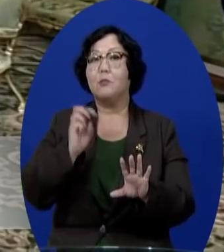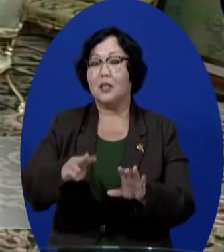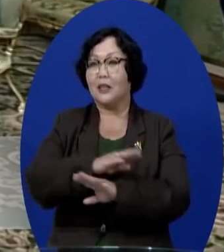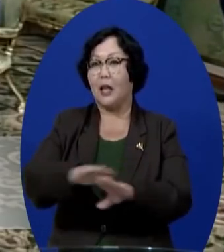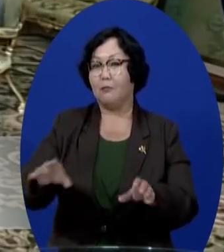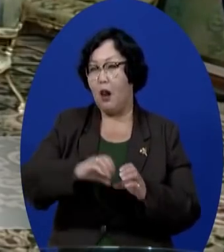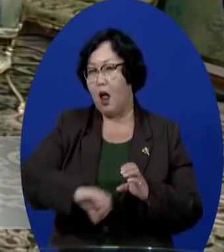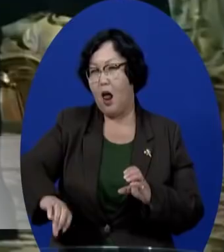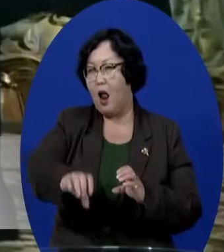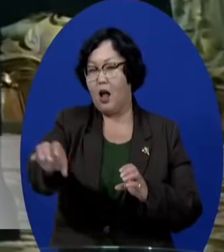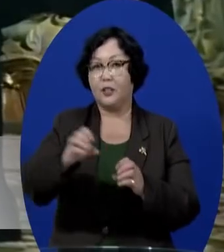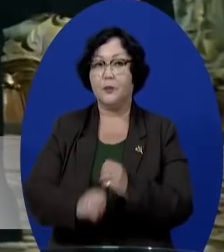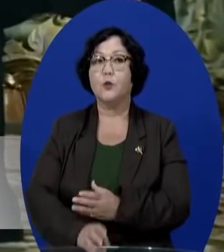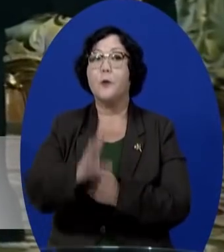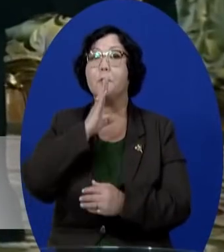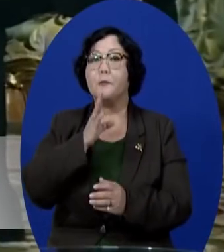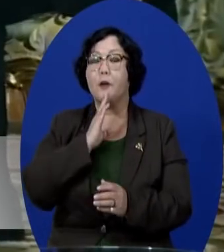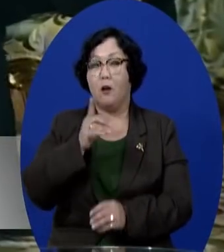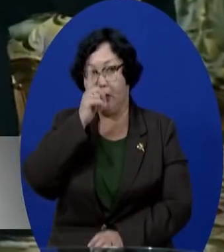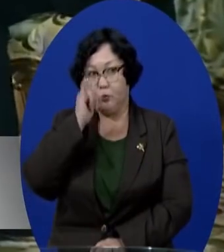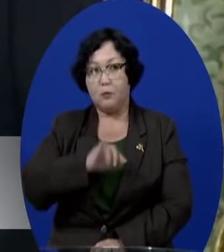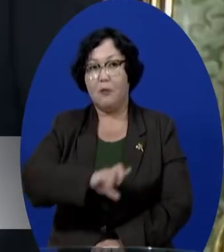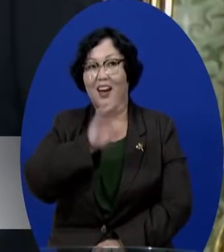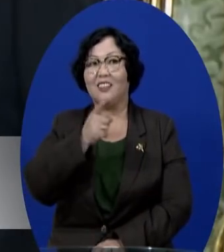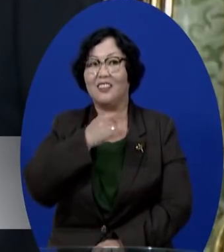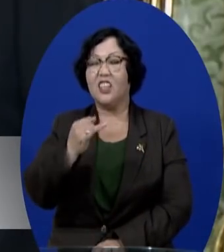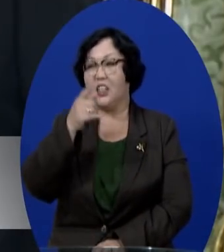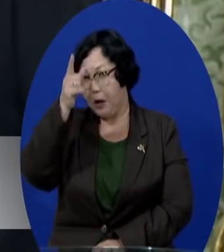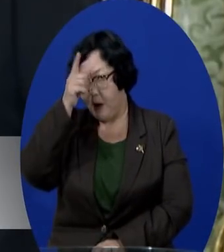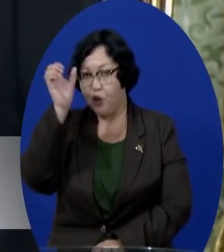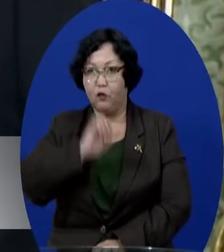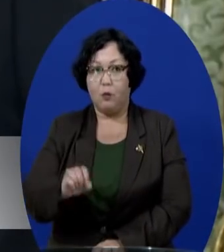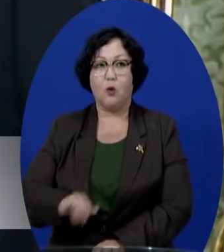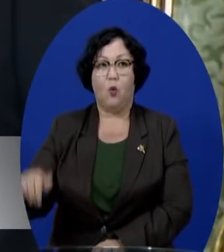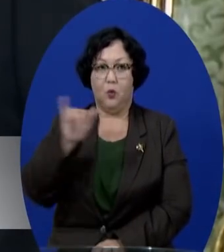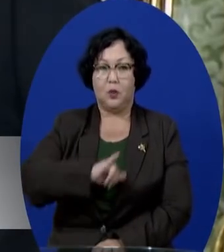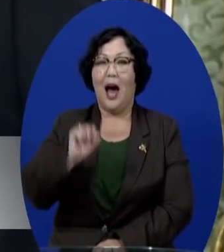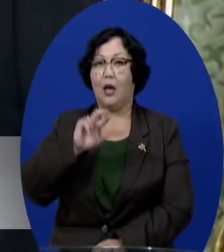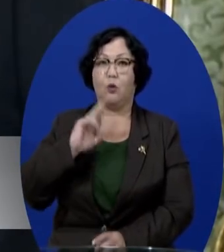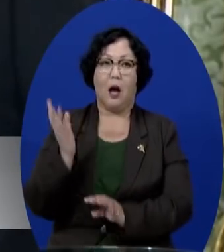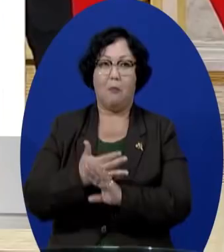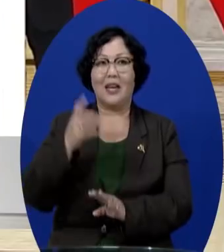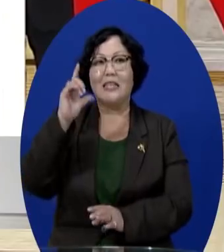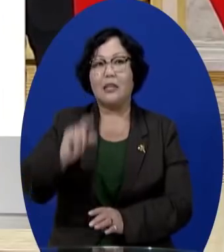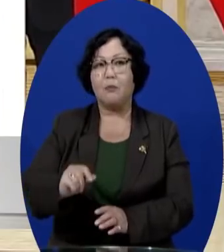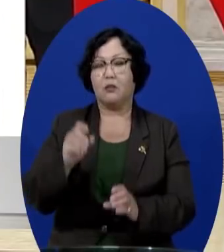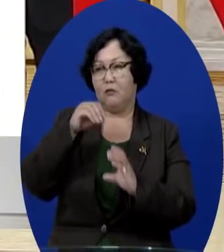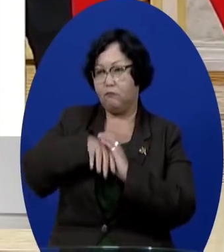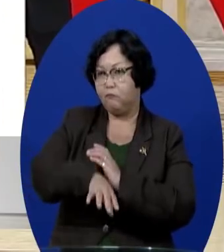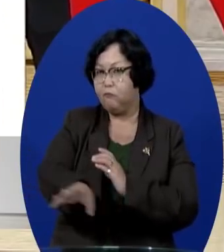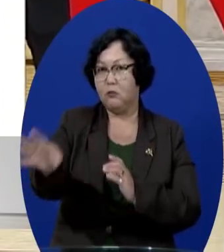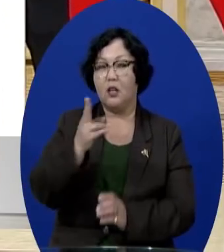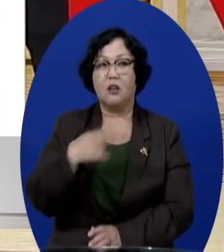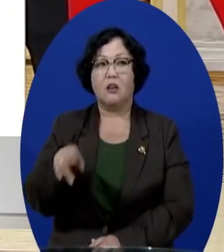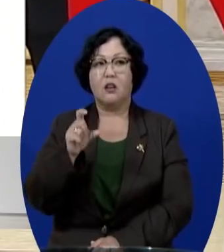тавиад дуусгах юм байна. Энэхүү хийн хоолой нь Оросын байгалийн хийг Герман болон Европын бусад улс руу аюулгүй хямд гаргах чухал дид бүтц